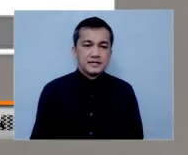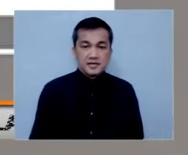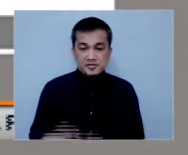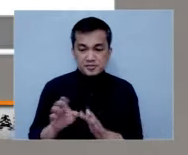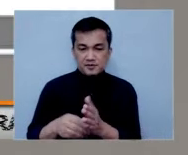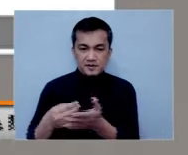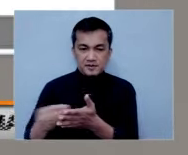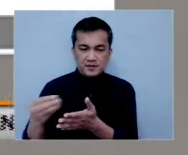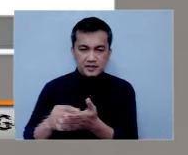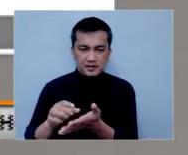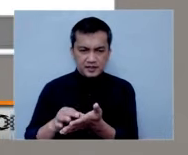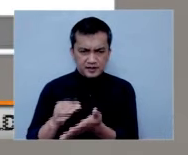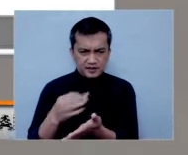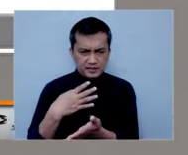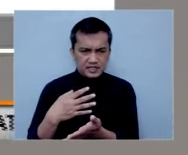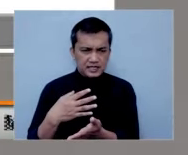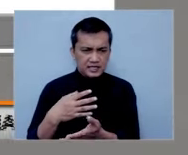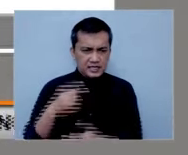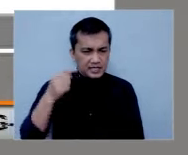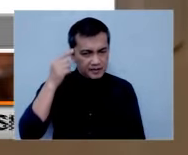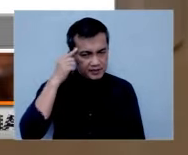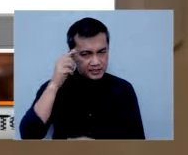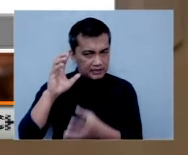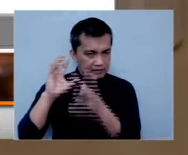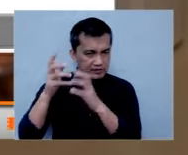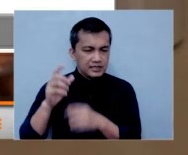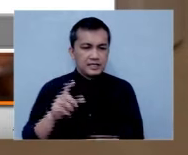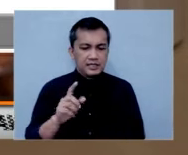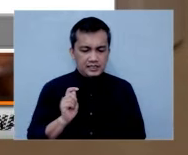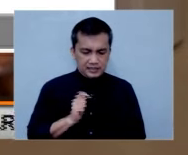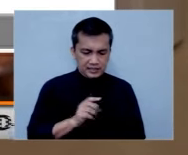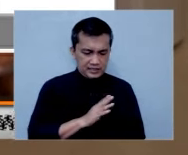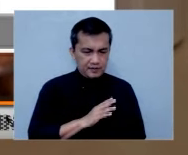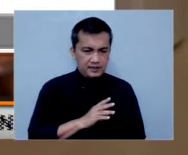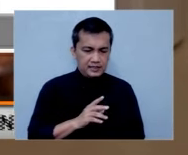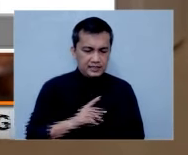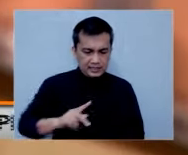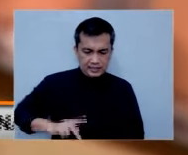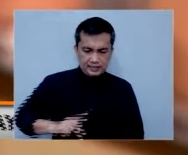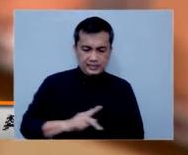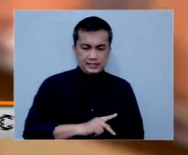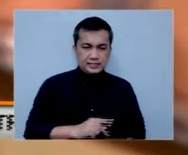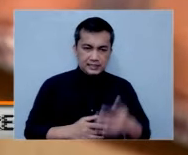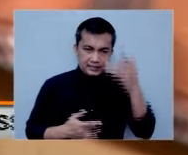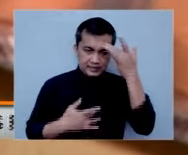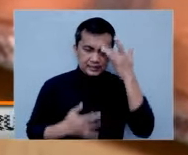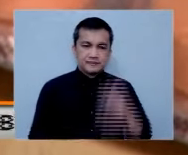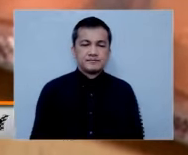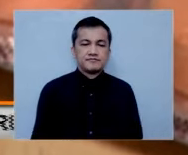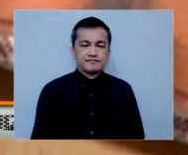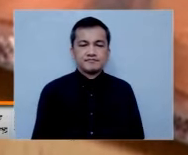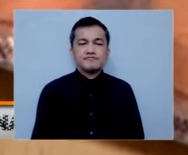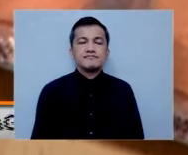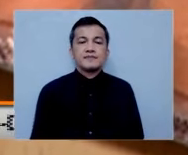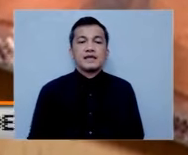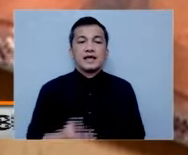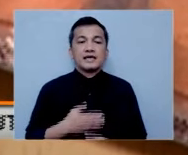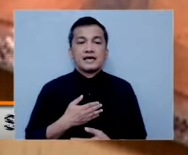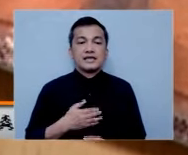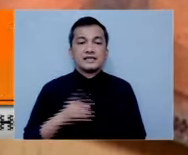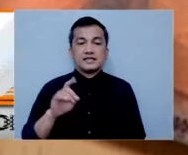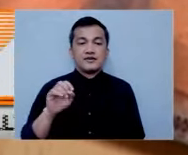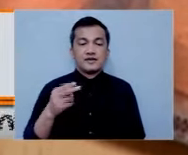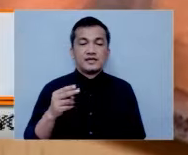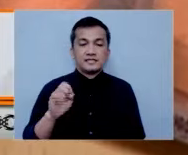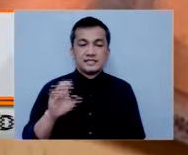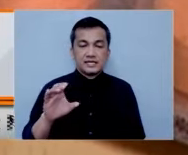gamot para sa mga may mental illness, tuberculosis at kidney disease. Ikinatuwa naman ni Health Secretary Ted